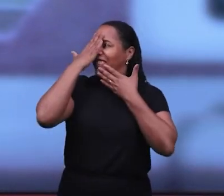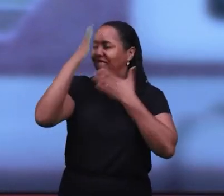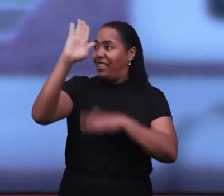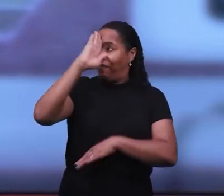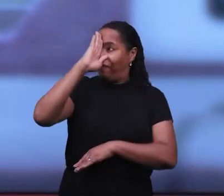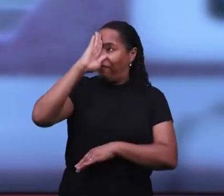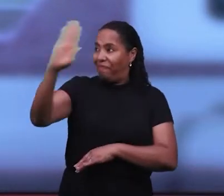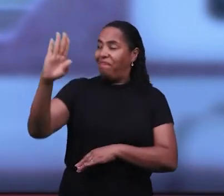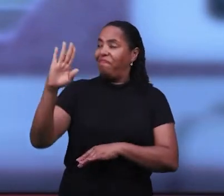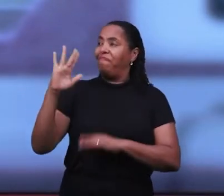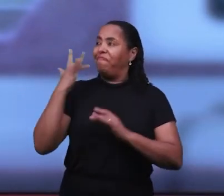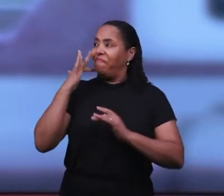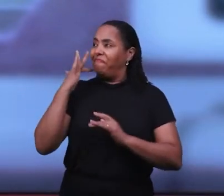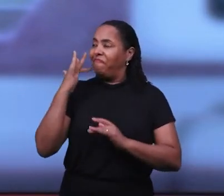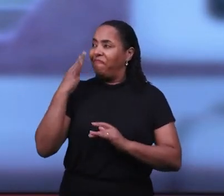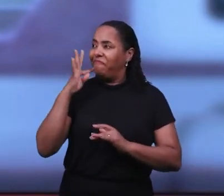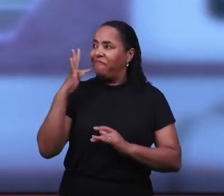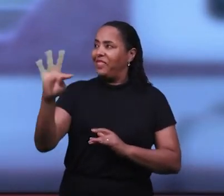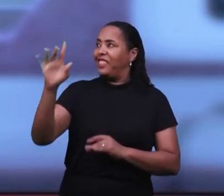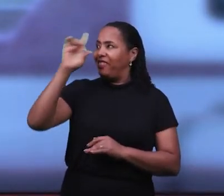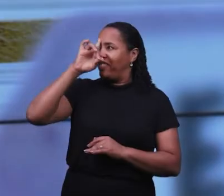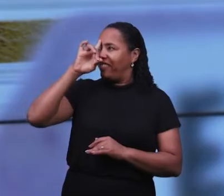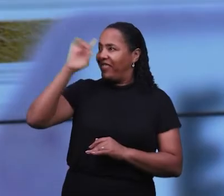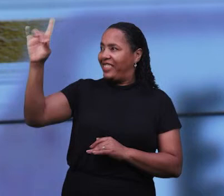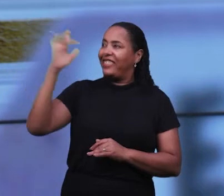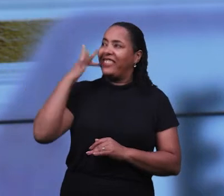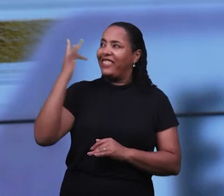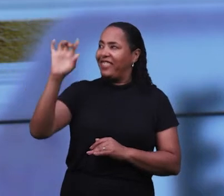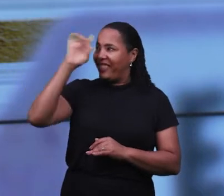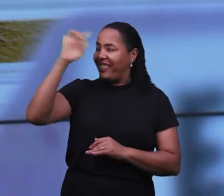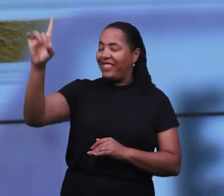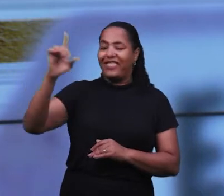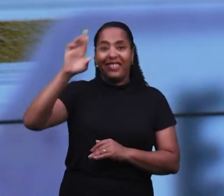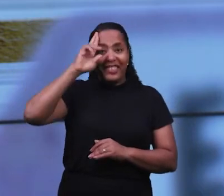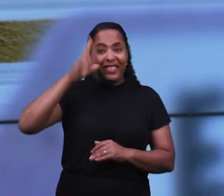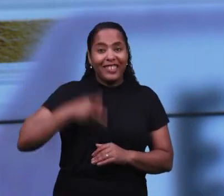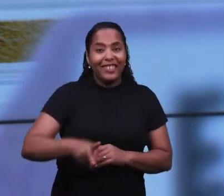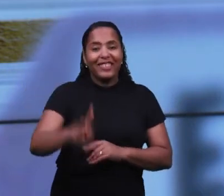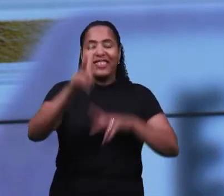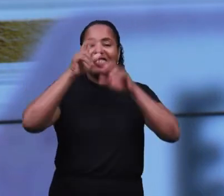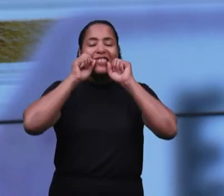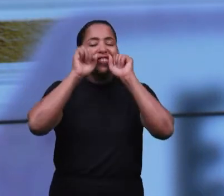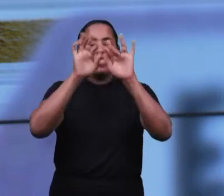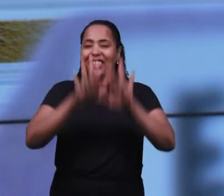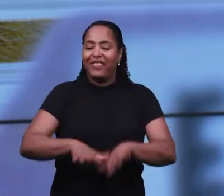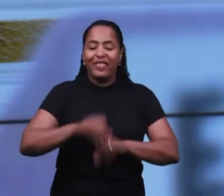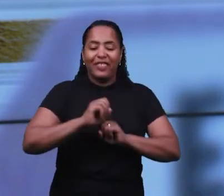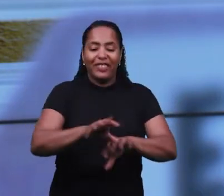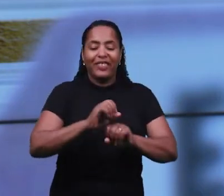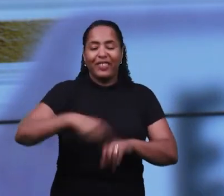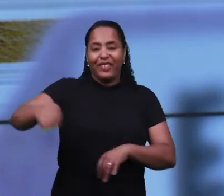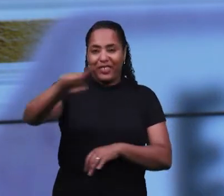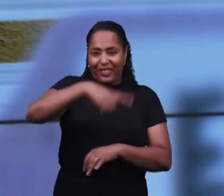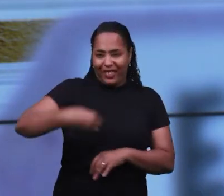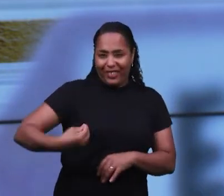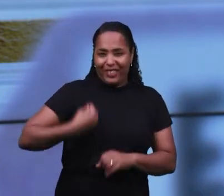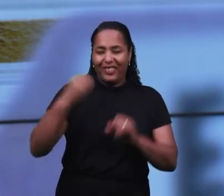saine, remplie de gratitude et principalement de crainte à Dieu. Que le Seigneur puisse nous bénir grandement dans l'éducation de nos